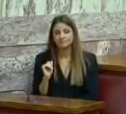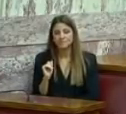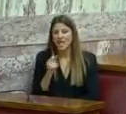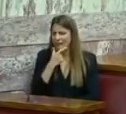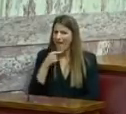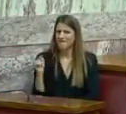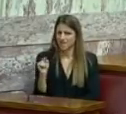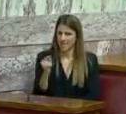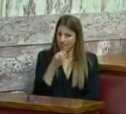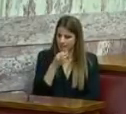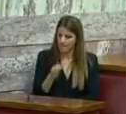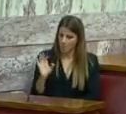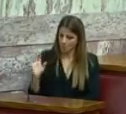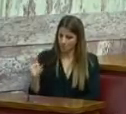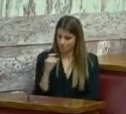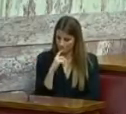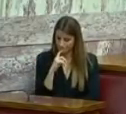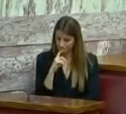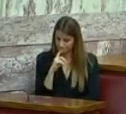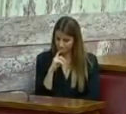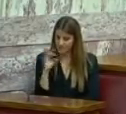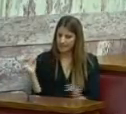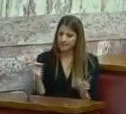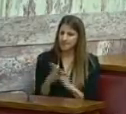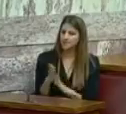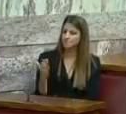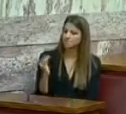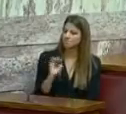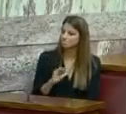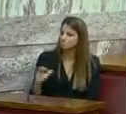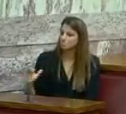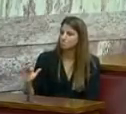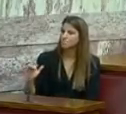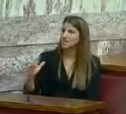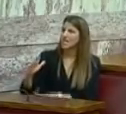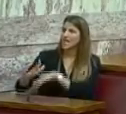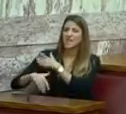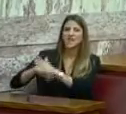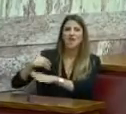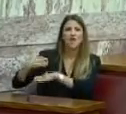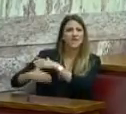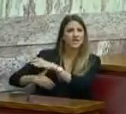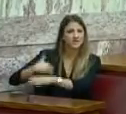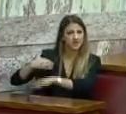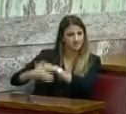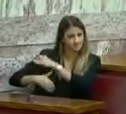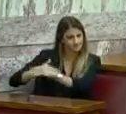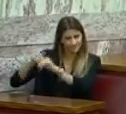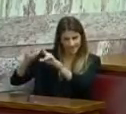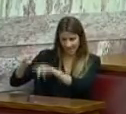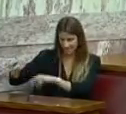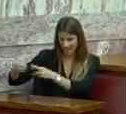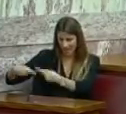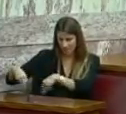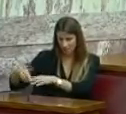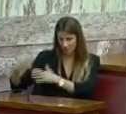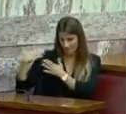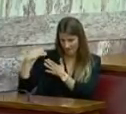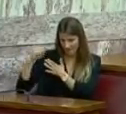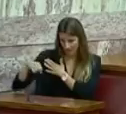και κάτι ακόμα. Όταν εκλήθησαν στη διαδικασία διερεύνησης της αρμοδιότητας ή της